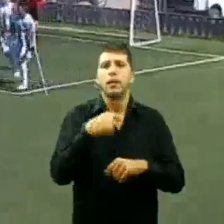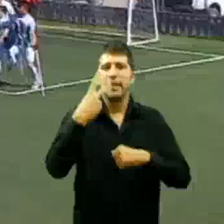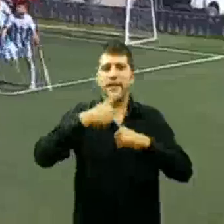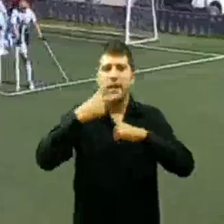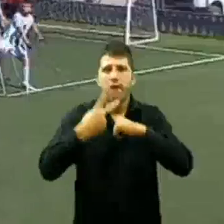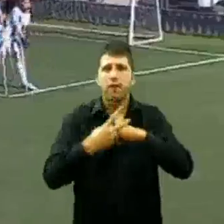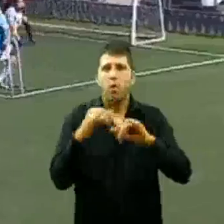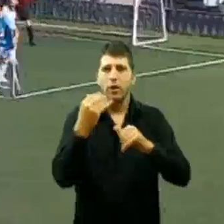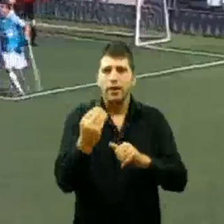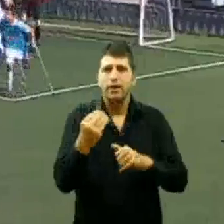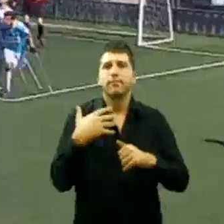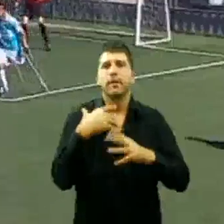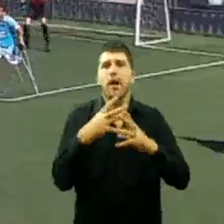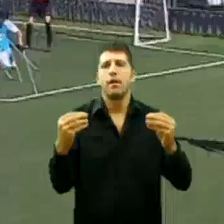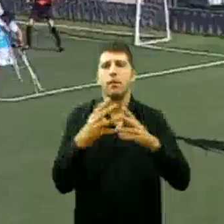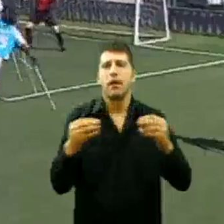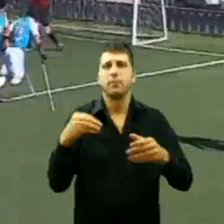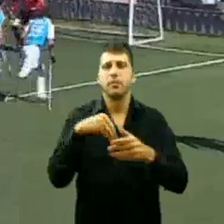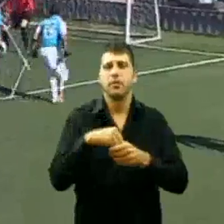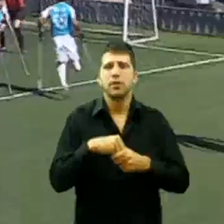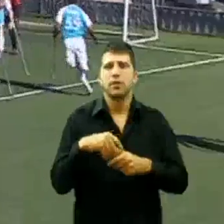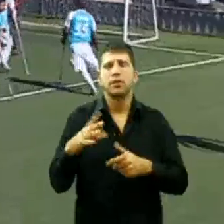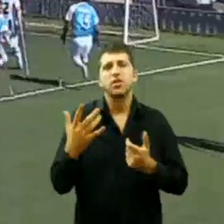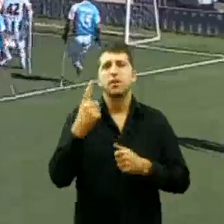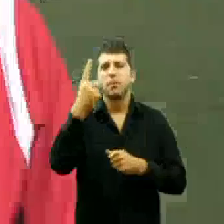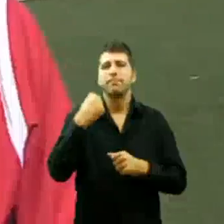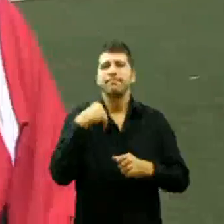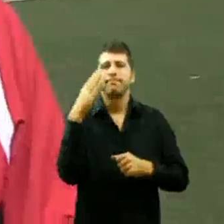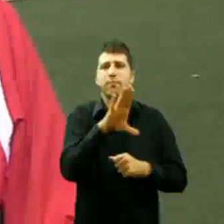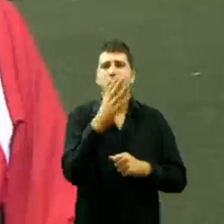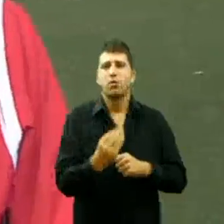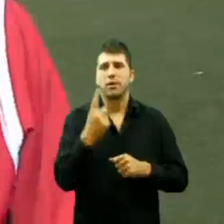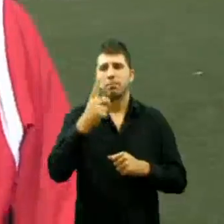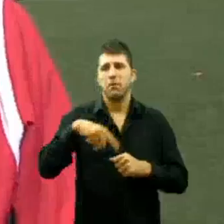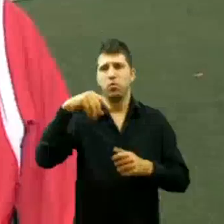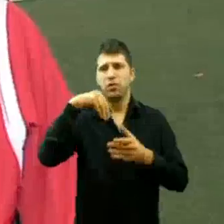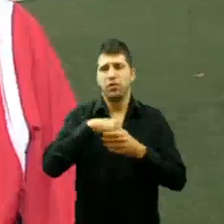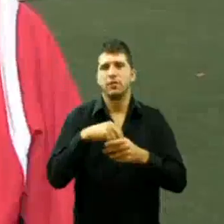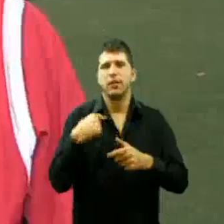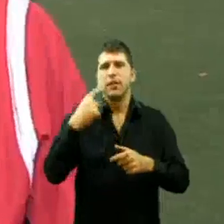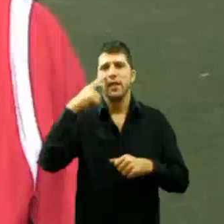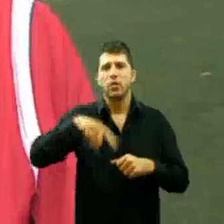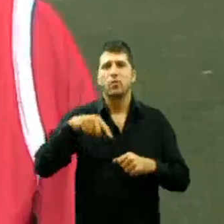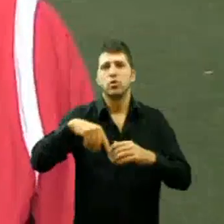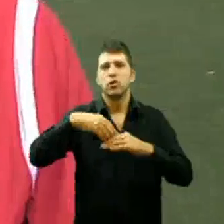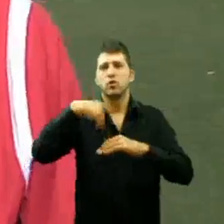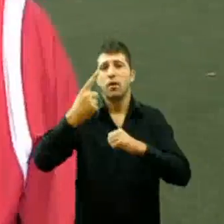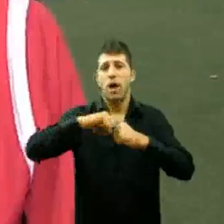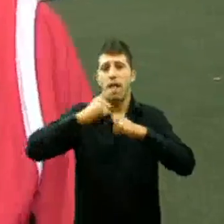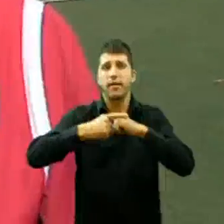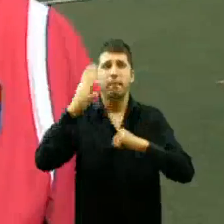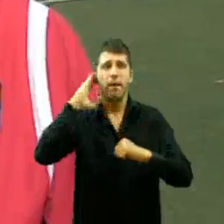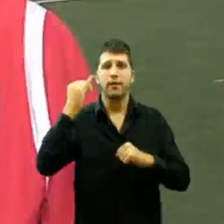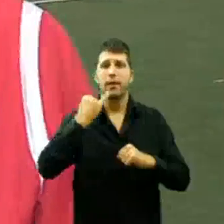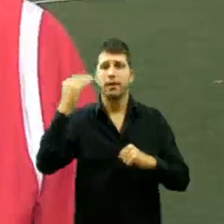İnşallah bugün şeytanın bacağını kıracağız tabiri caizse. Ve inanıyorum ki bundan sonra önümüzdeki hafta da buradayız. Malatya gelecek. Arkasından